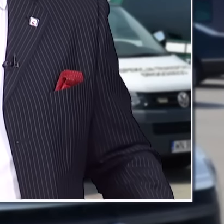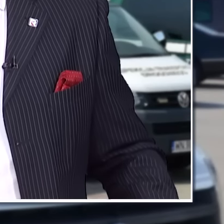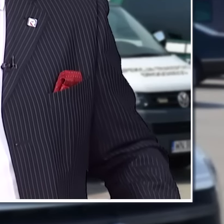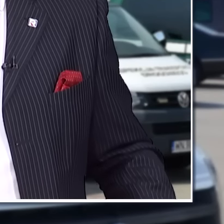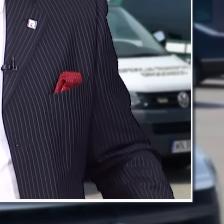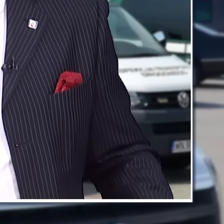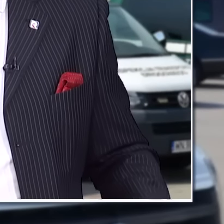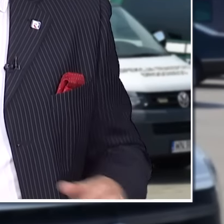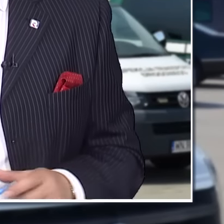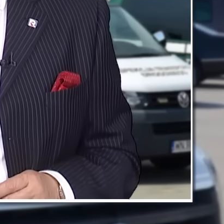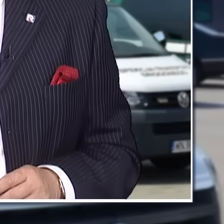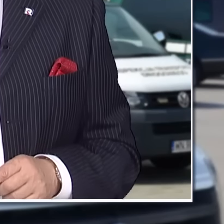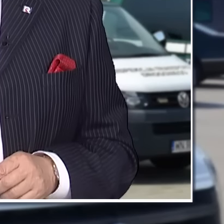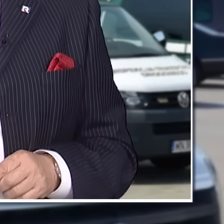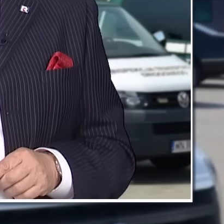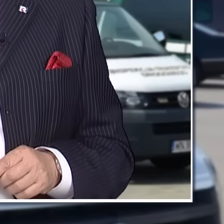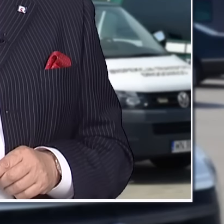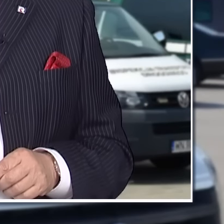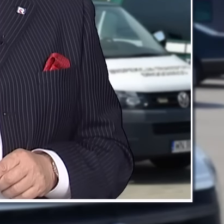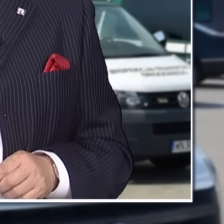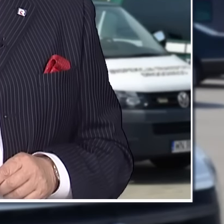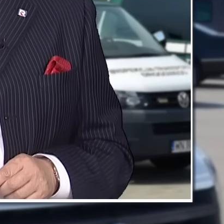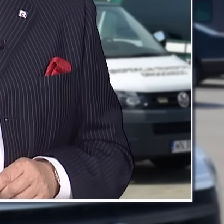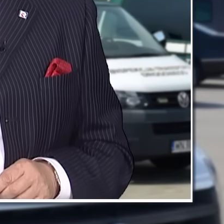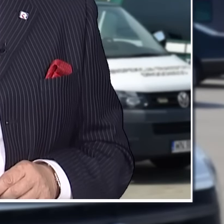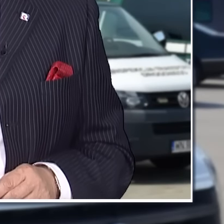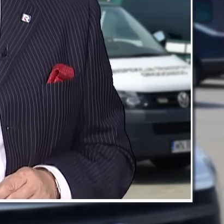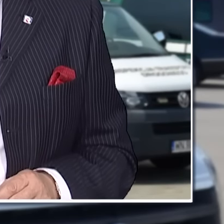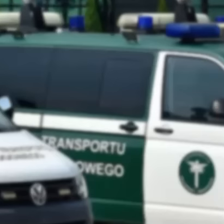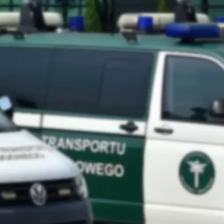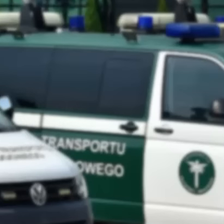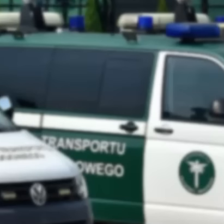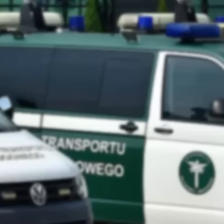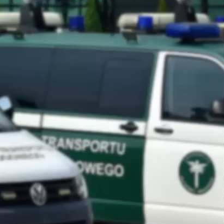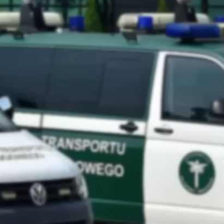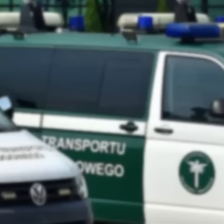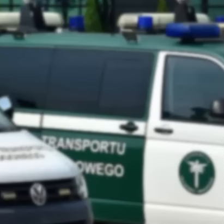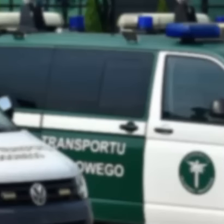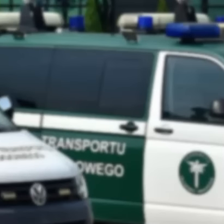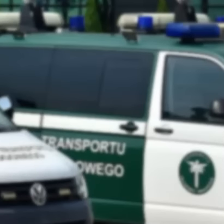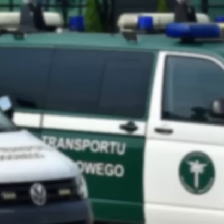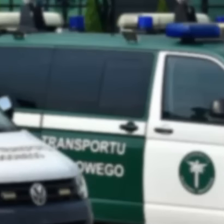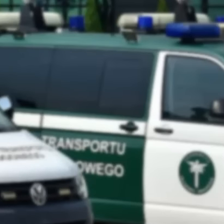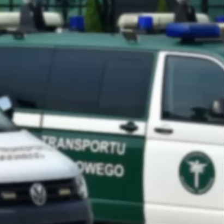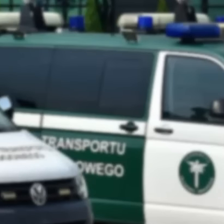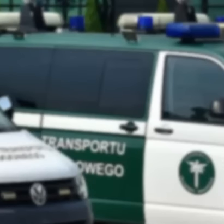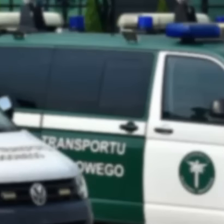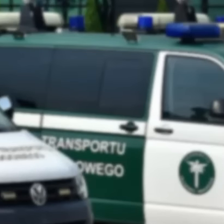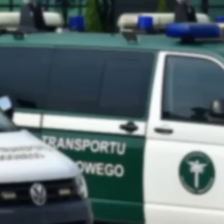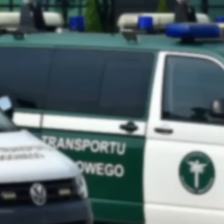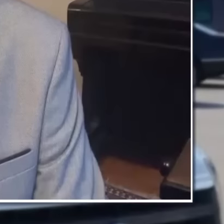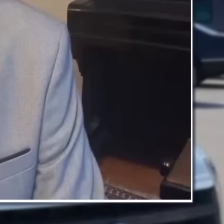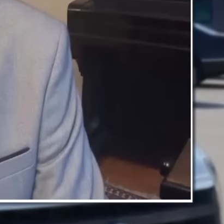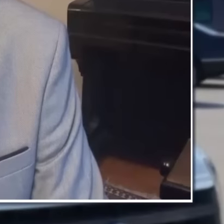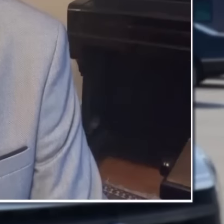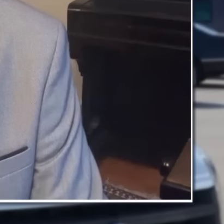Klimczaka. Panie inspektorze, musimy kończyć naszą rozmowę. Bardzo serdecznie dziękuję. Alwin Gajadur,